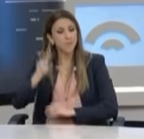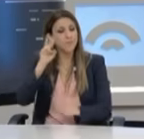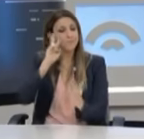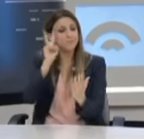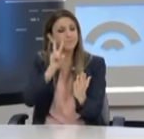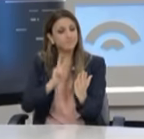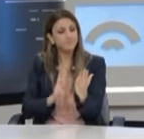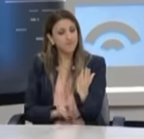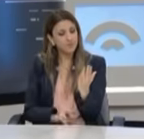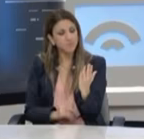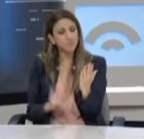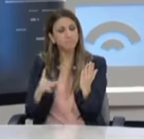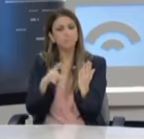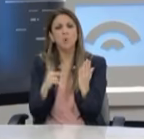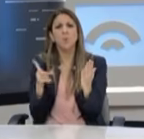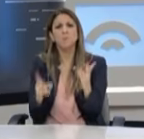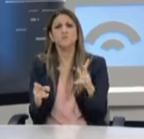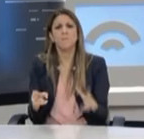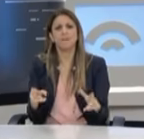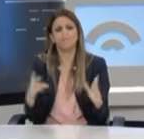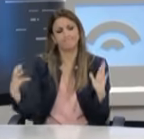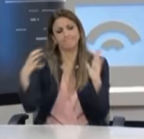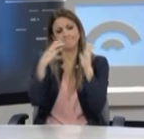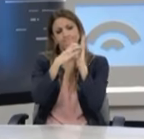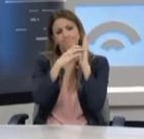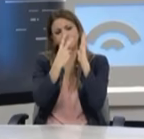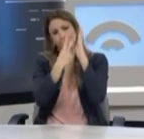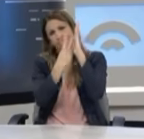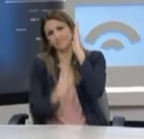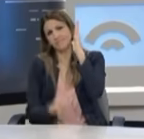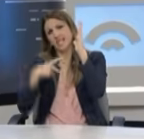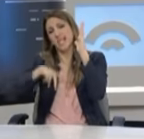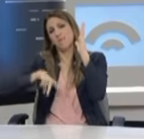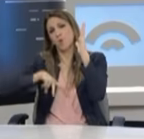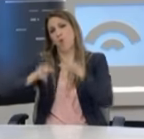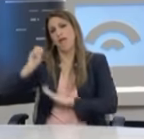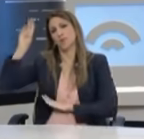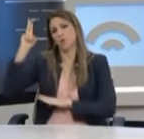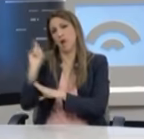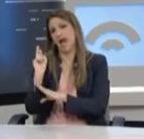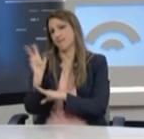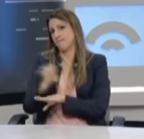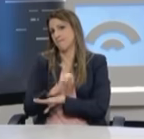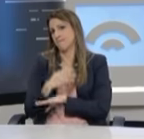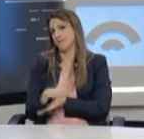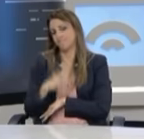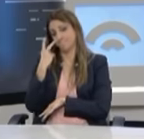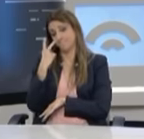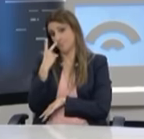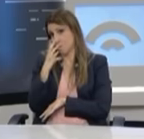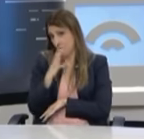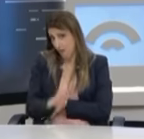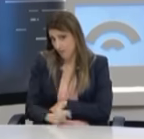ένα ενδιαφέρον απόσπασμα από ένα έγγραφο του Υπουργείου Εξωτερικών, για να δούμε αν πραγματικά